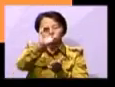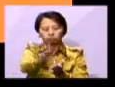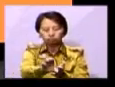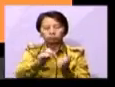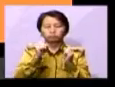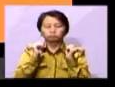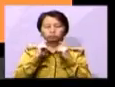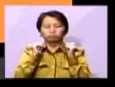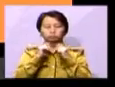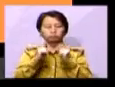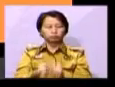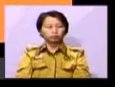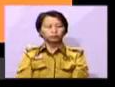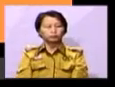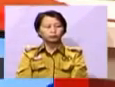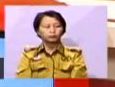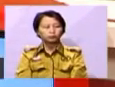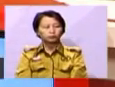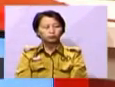swasta.